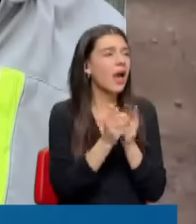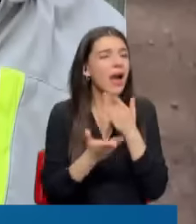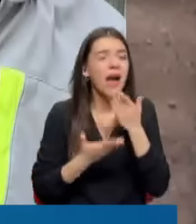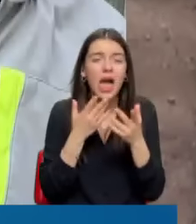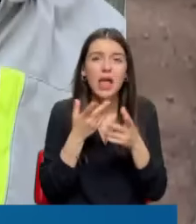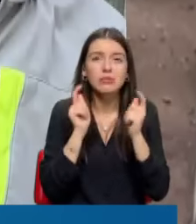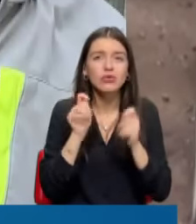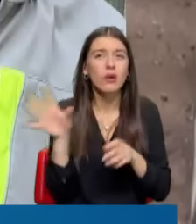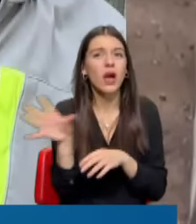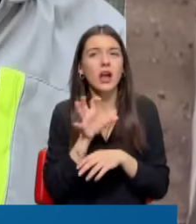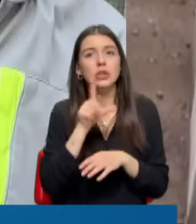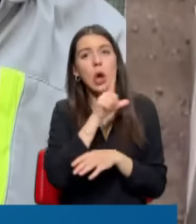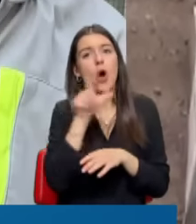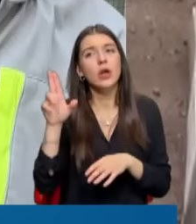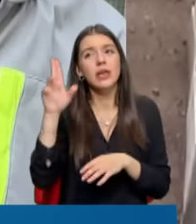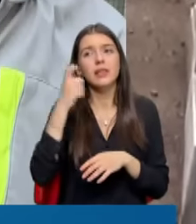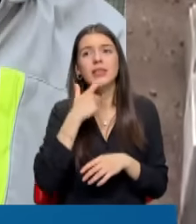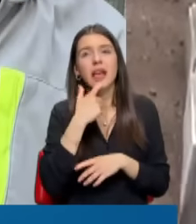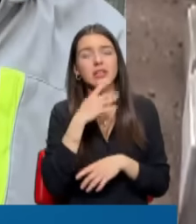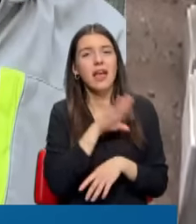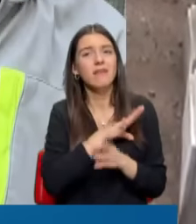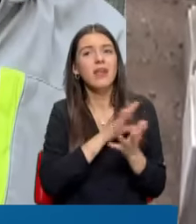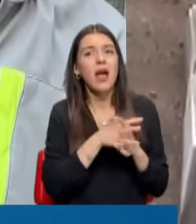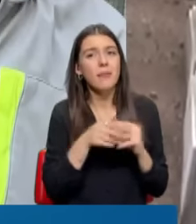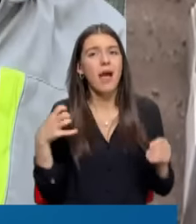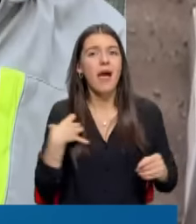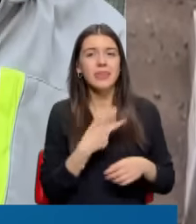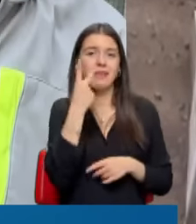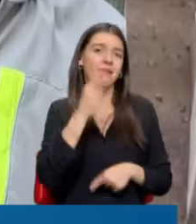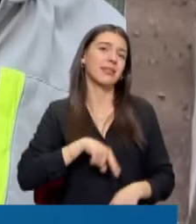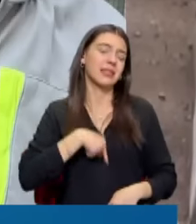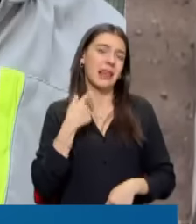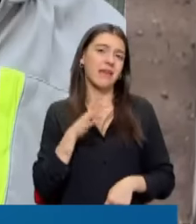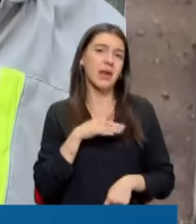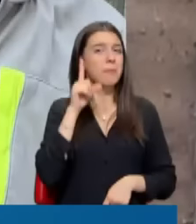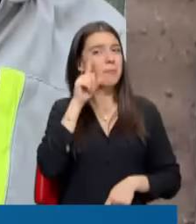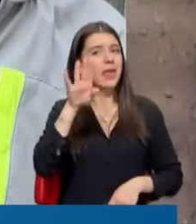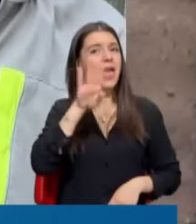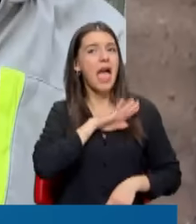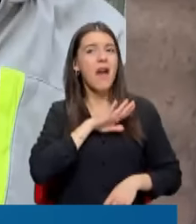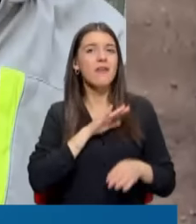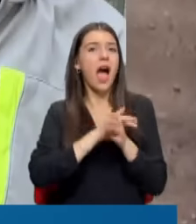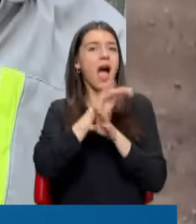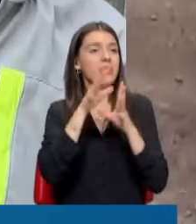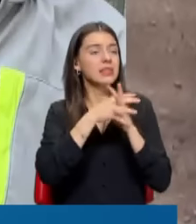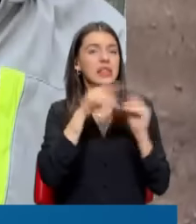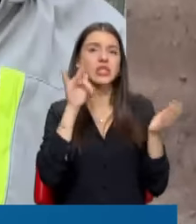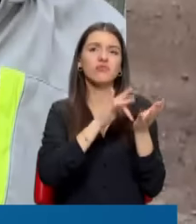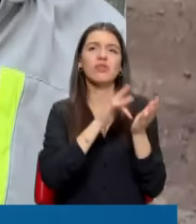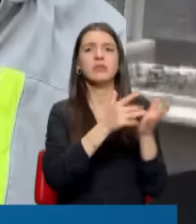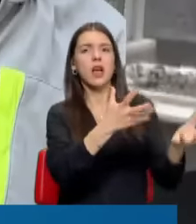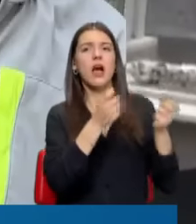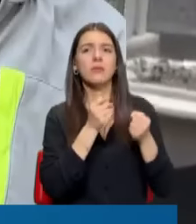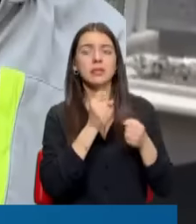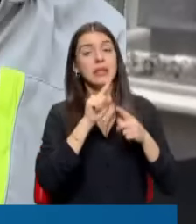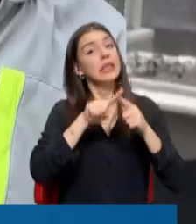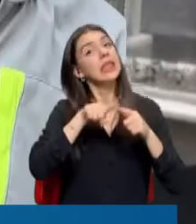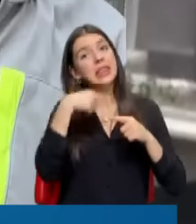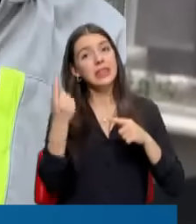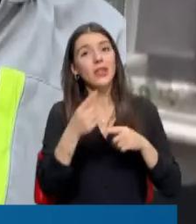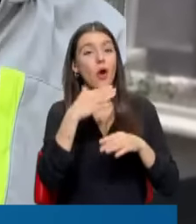yaşadı. 17 yaşındaki evladını kaybeden annenin iki dileği var. Biri evladını hayattan koparanların cezasını çekmesi.